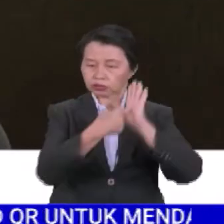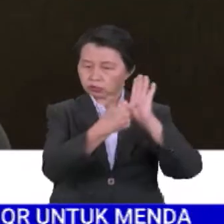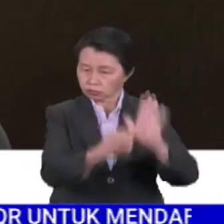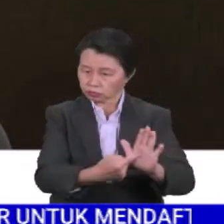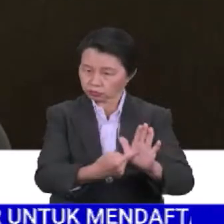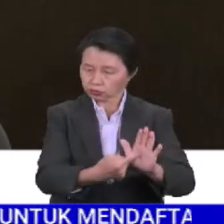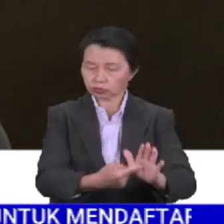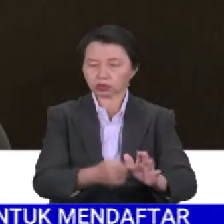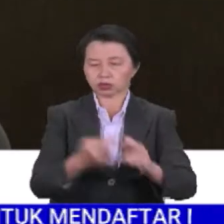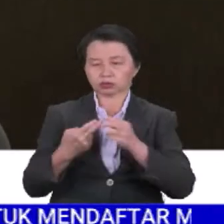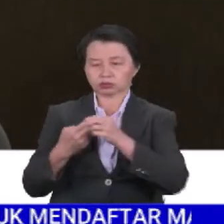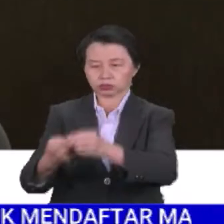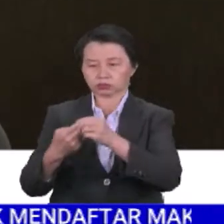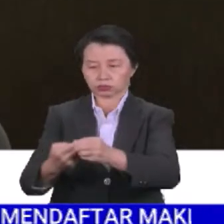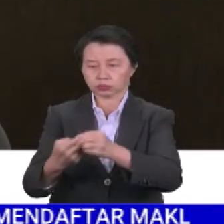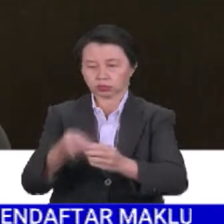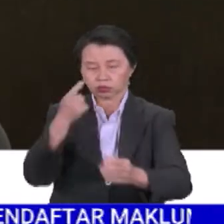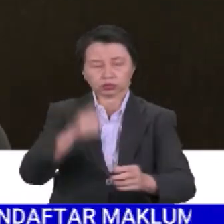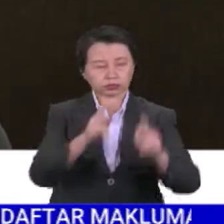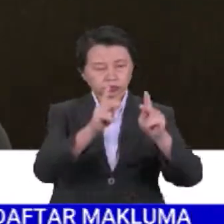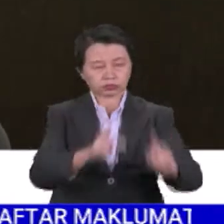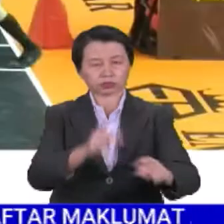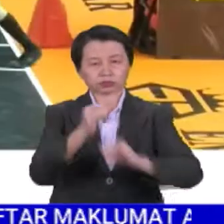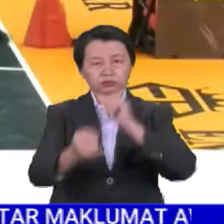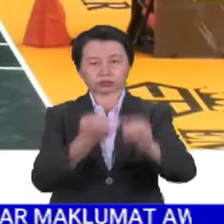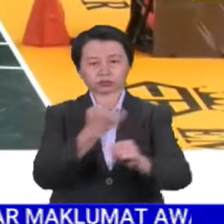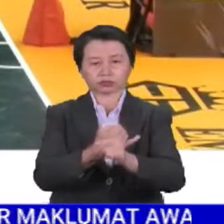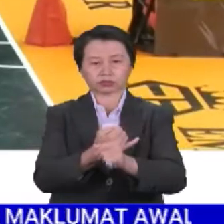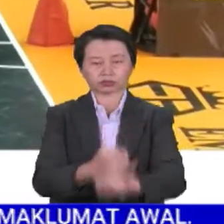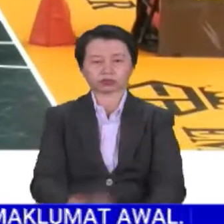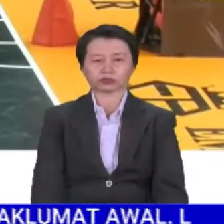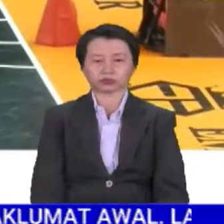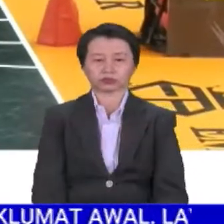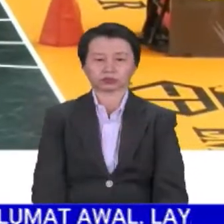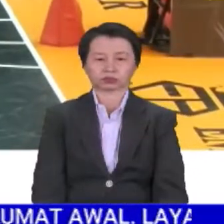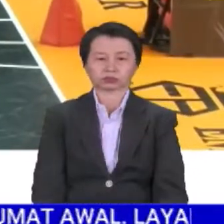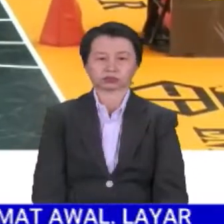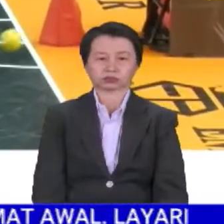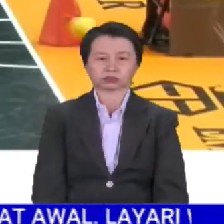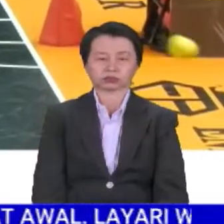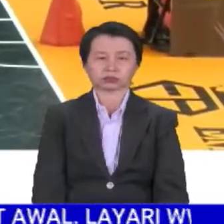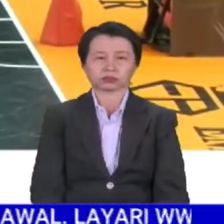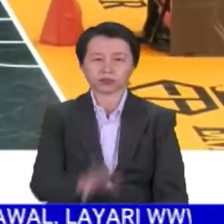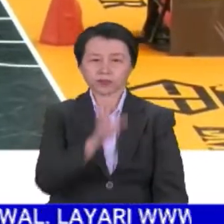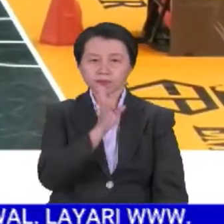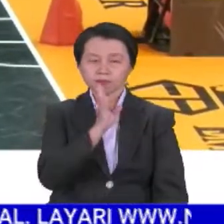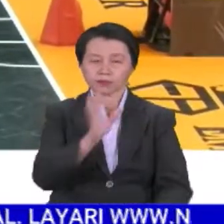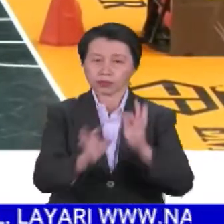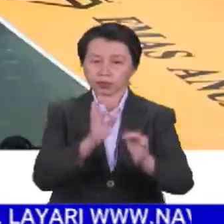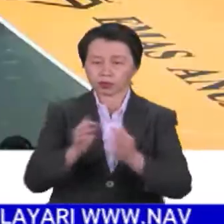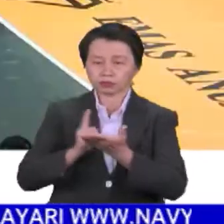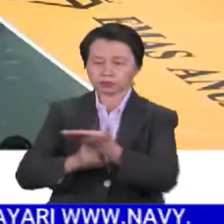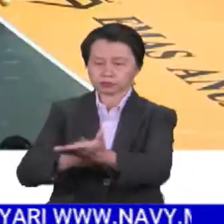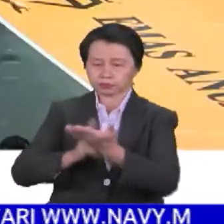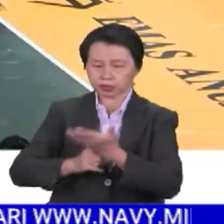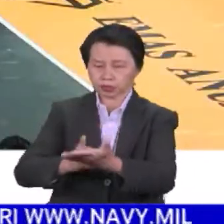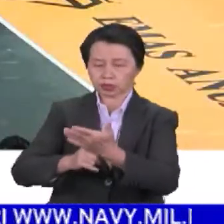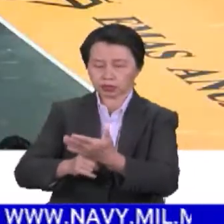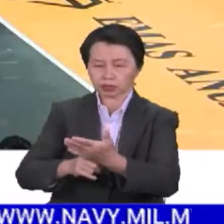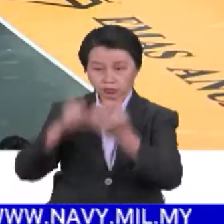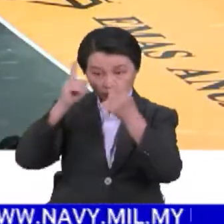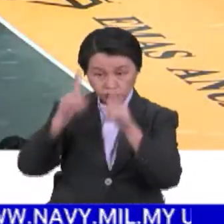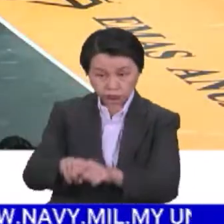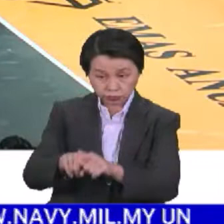satu unit at Frans kepada PH International Hai Kamu akhirnya sekiranya apa bencana itu dapat